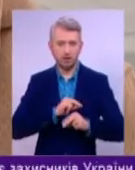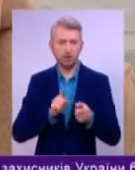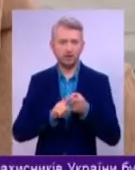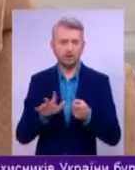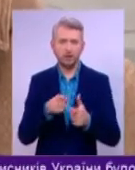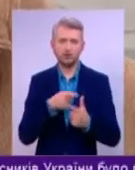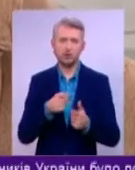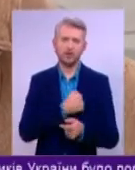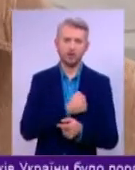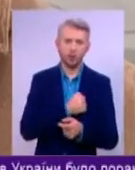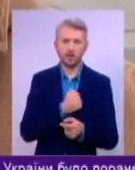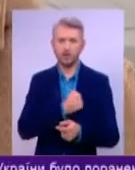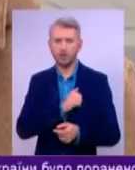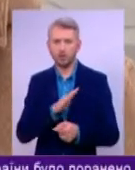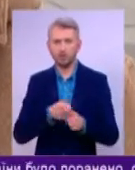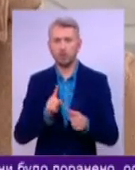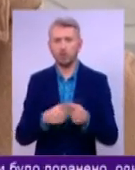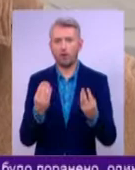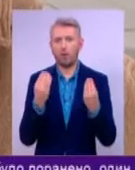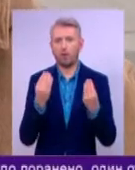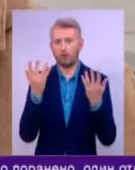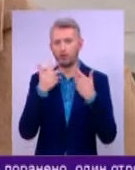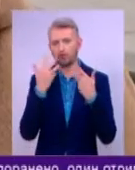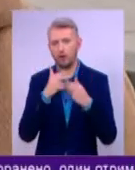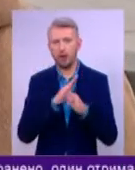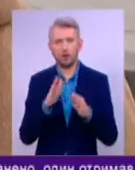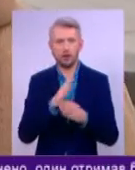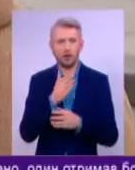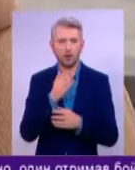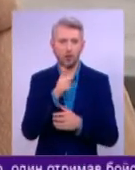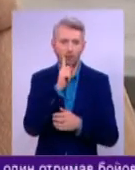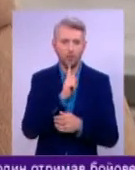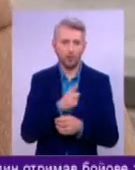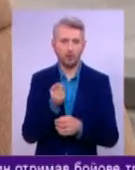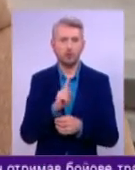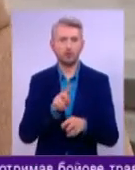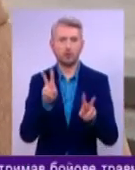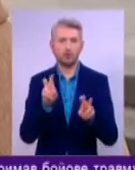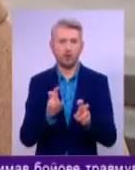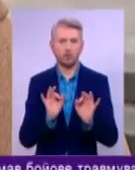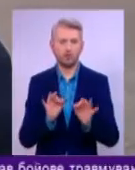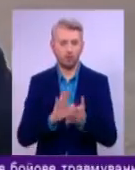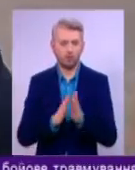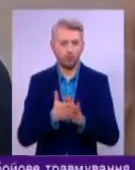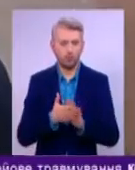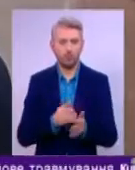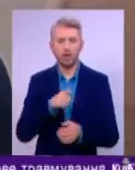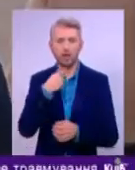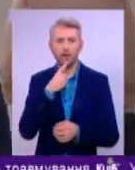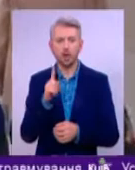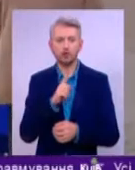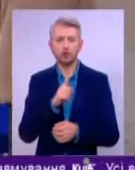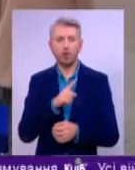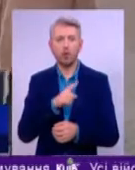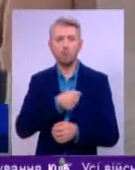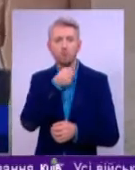чи це військові, чи це не військові, що це розкіш, а не комфорт, чи те, що називаємо належними умовами. Говорять, що дідовщини